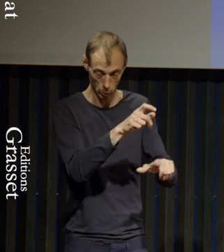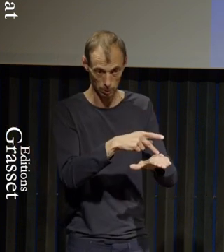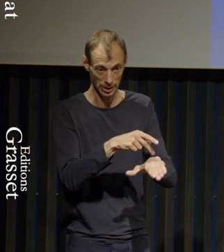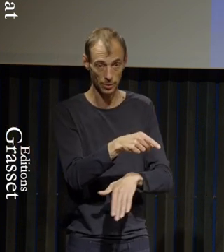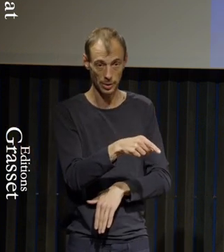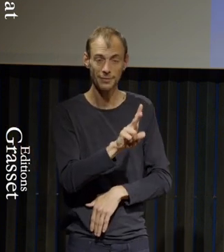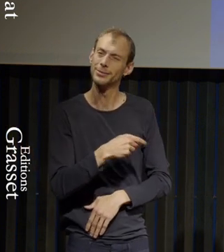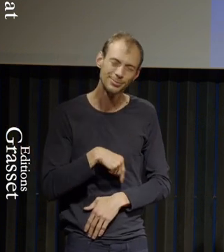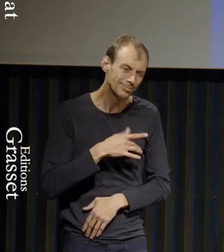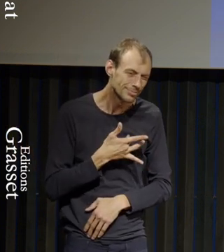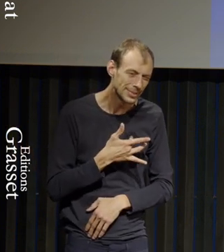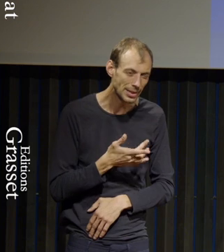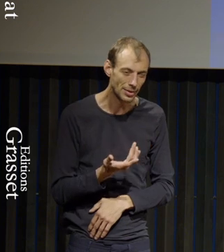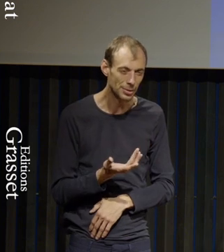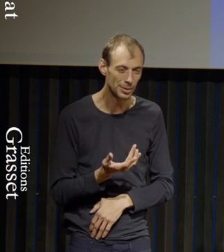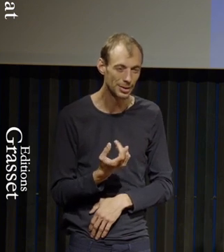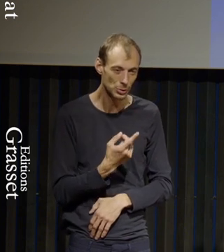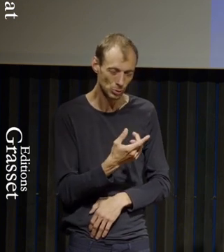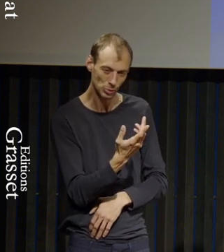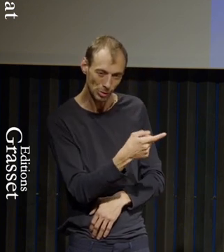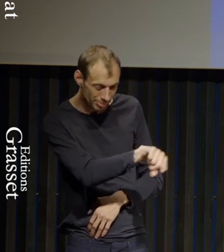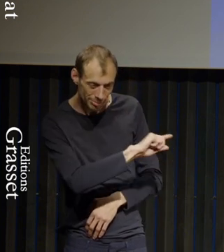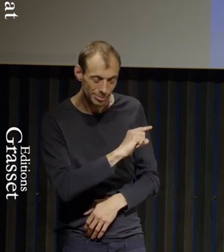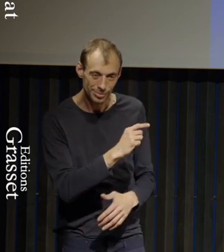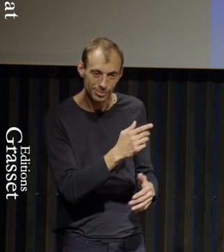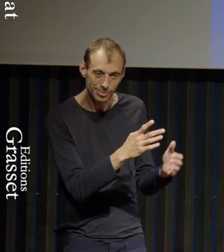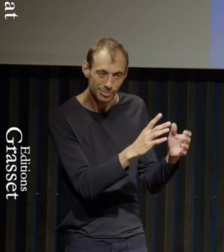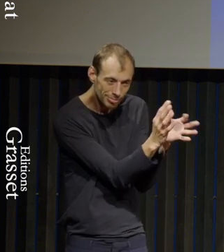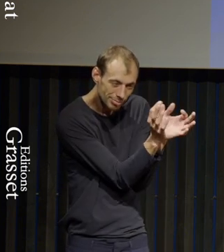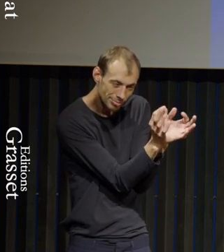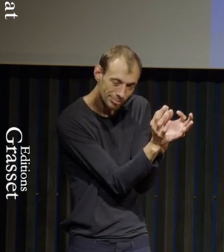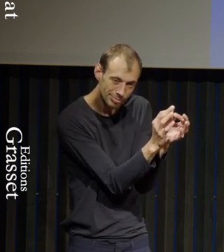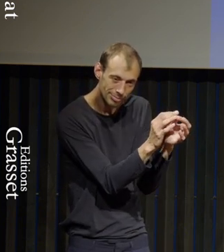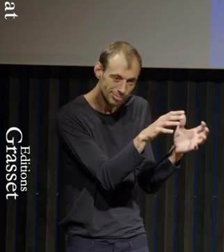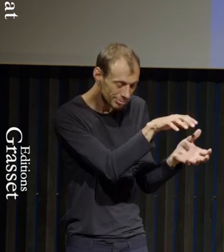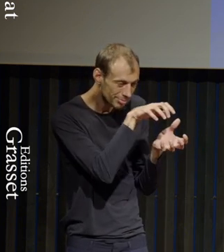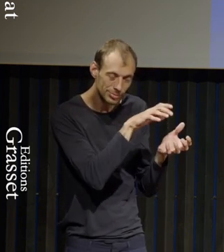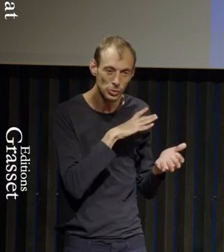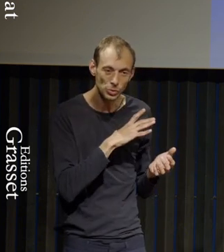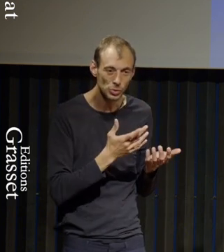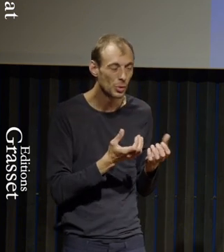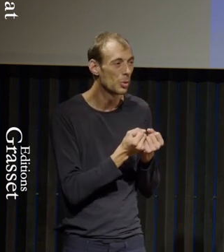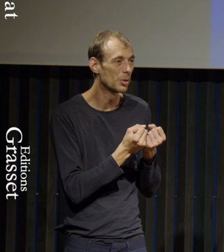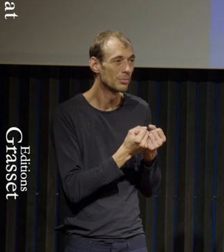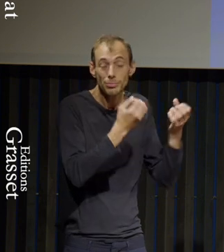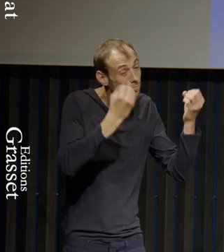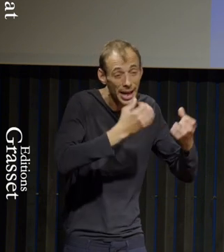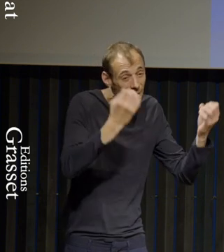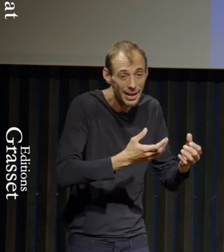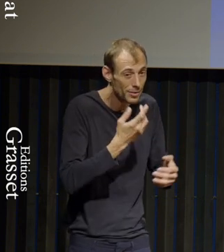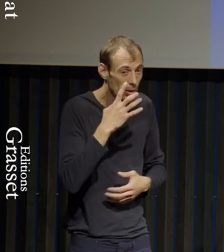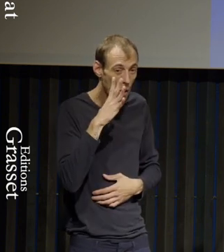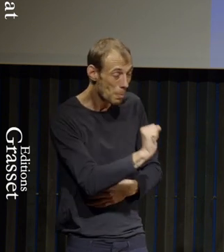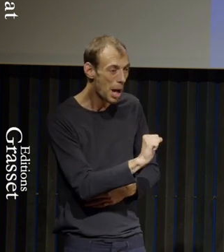que dans leur discours, on le perçoit à de multiples occurrences. Finalement,